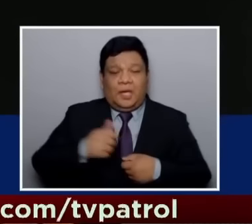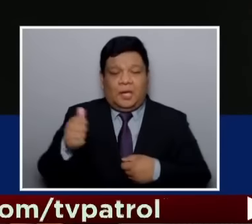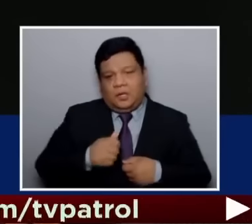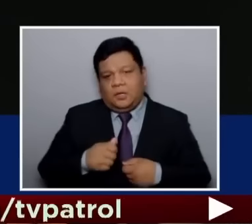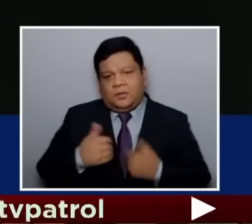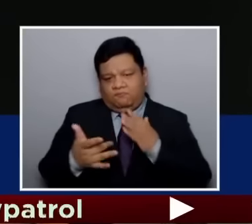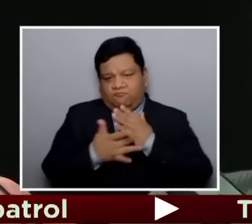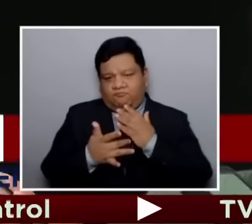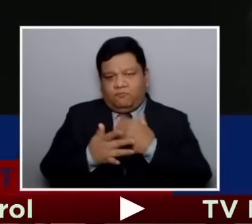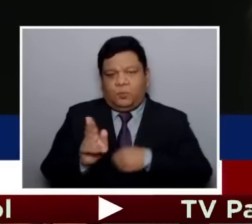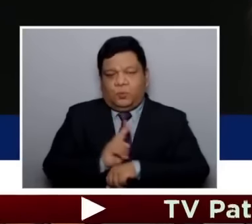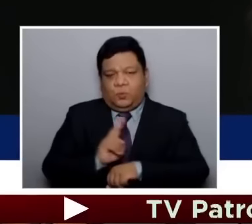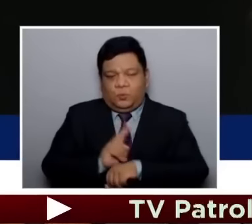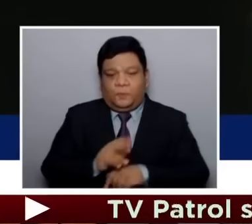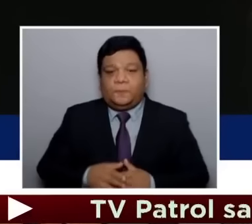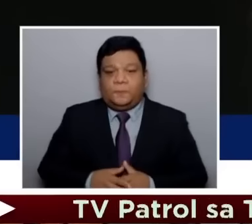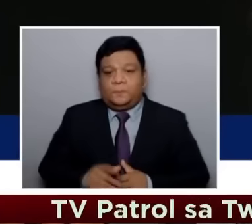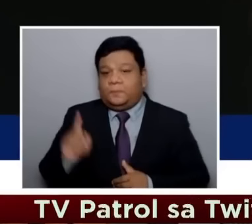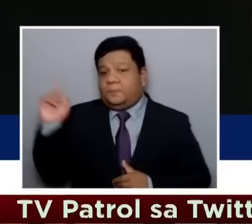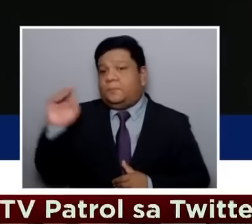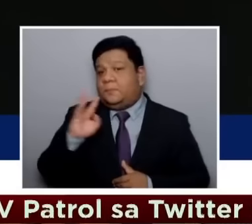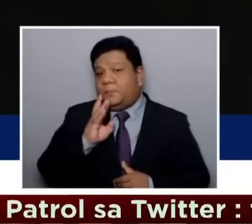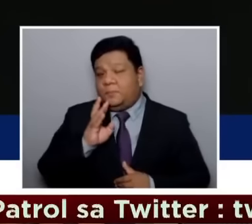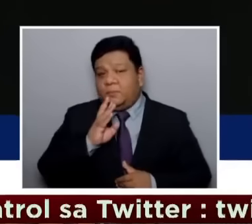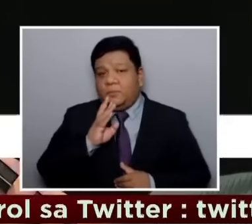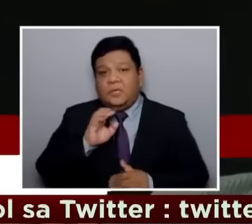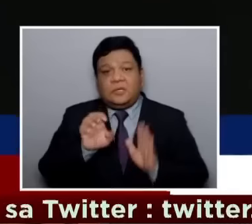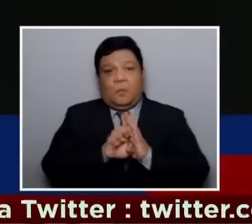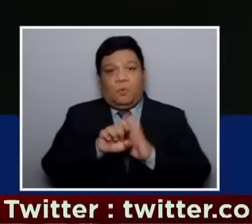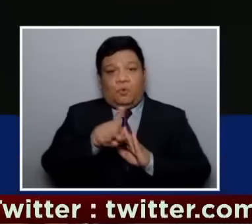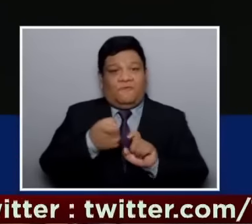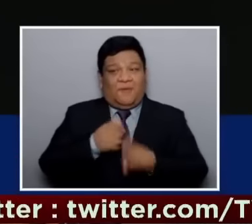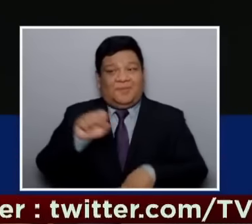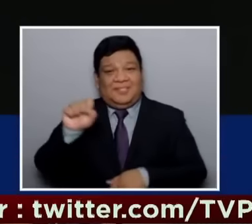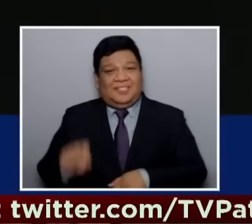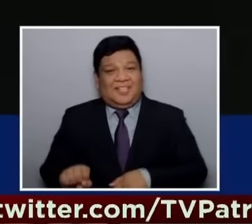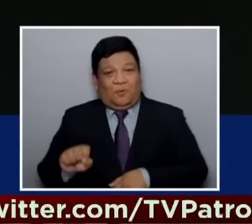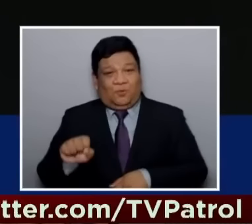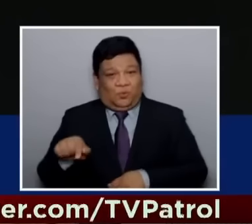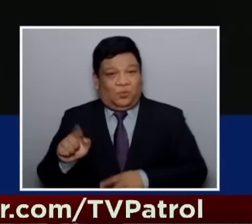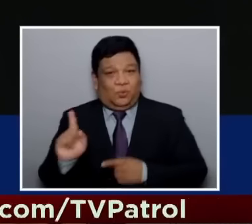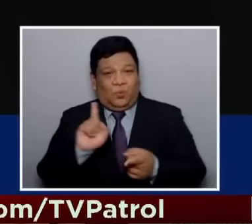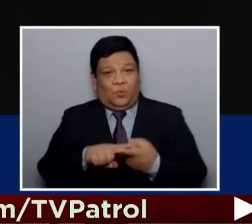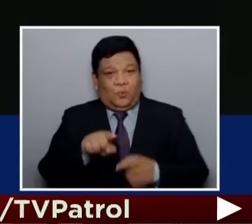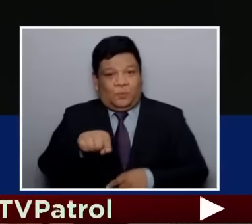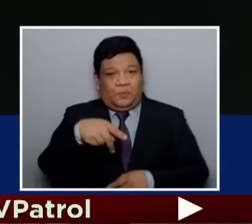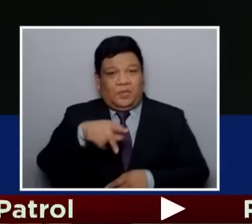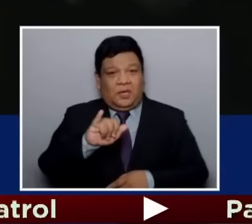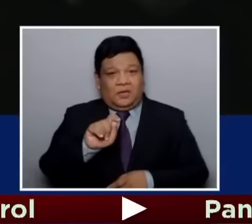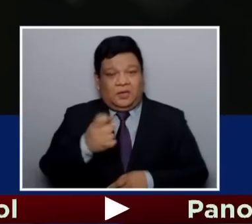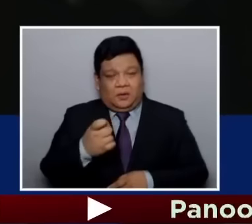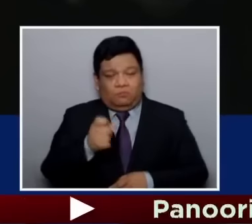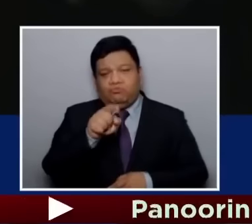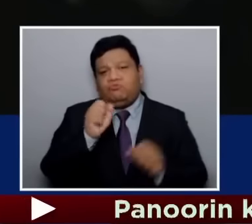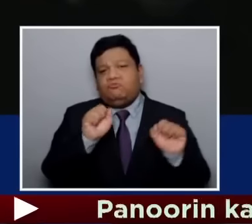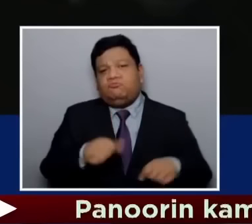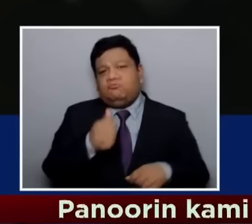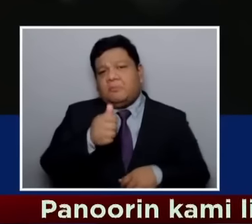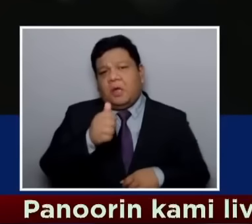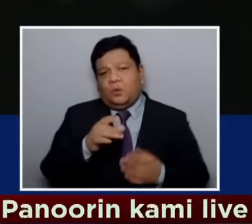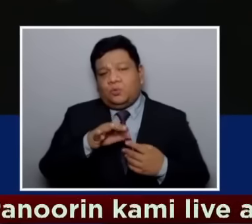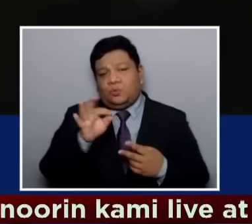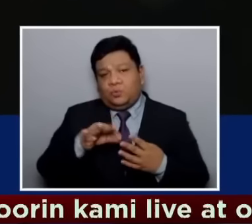taga South, no, kung yung mga galing sila sa South, bababa sila ng PITX, they have an option, no. May